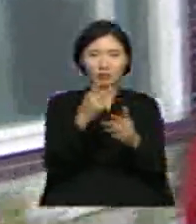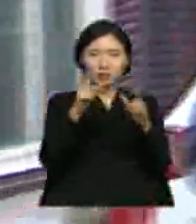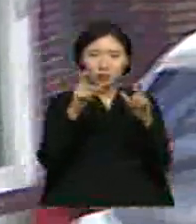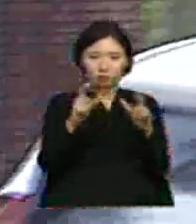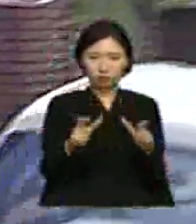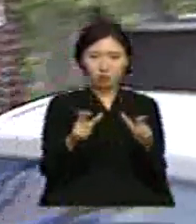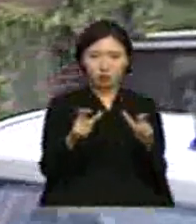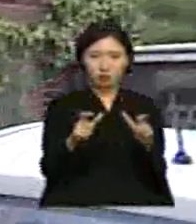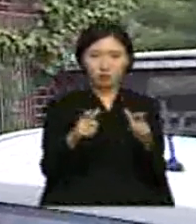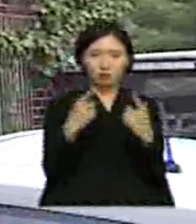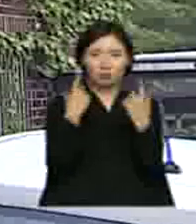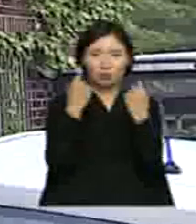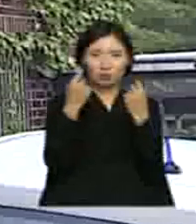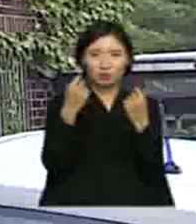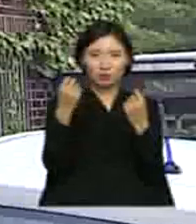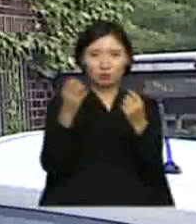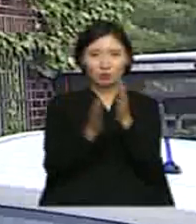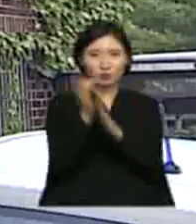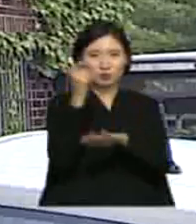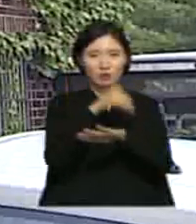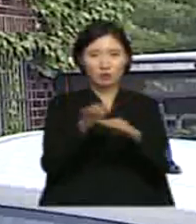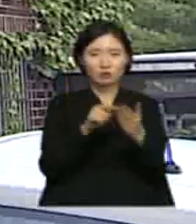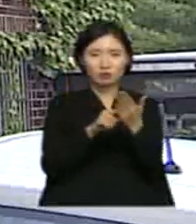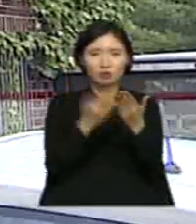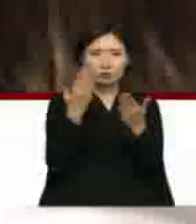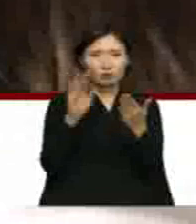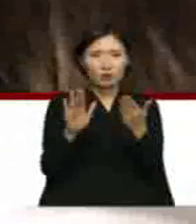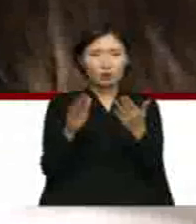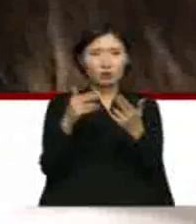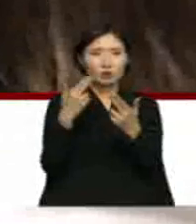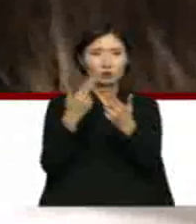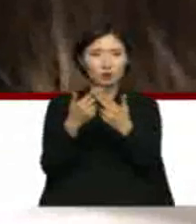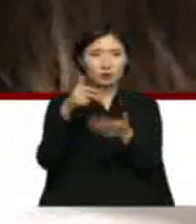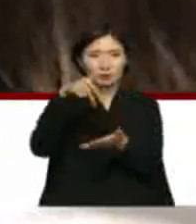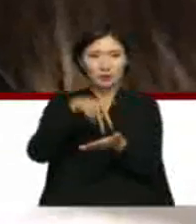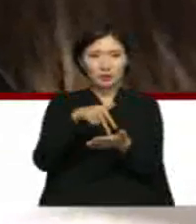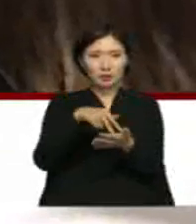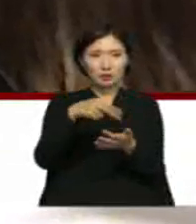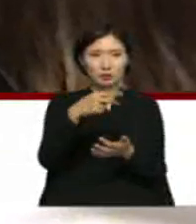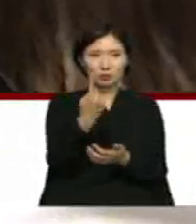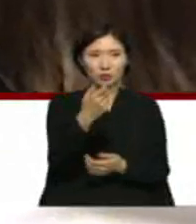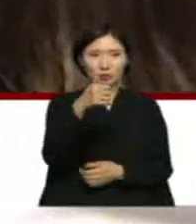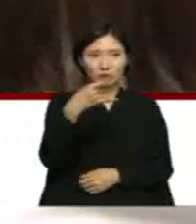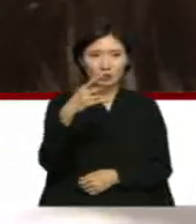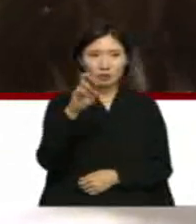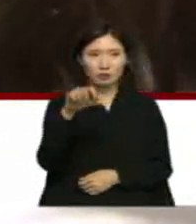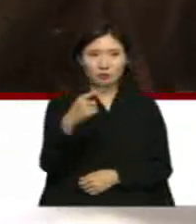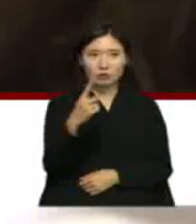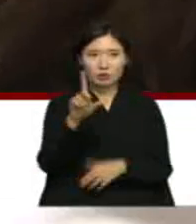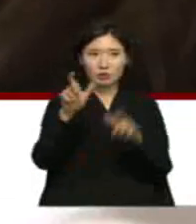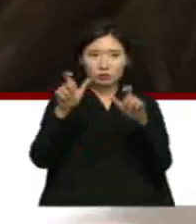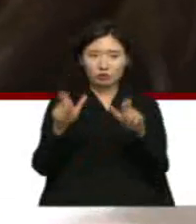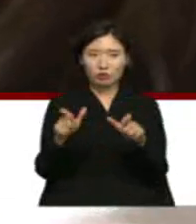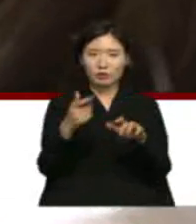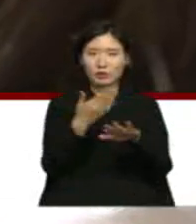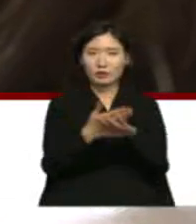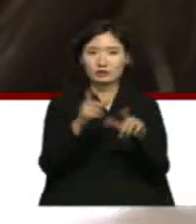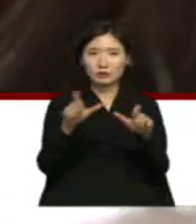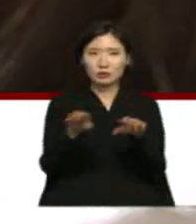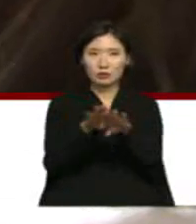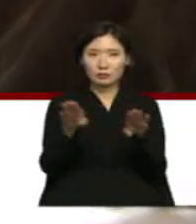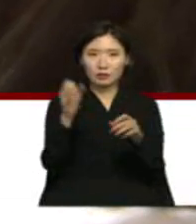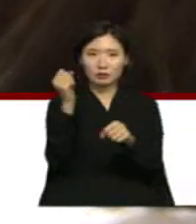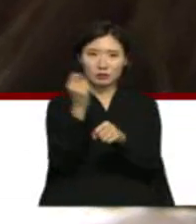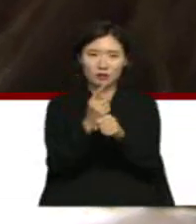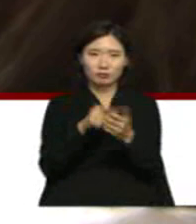추진하고자 한겁니다 하지만 조합 측은 본 이문 1구역 등 다른 구역과 의 형평성 을 제기하고 있는 상황입니다